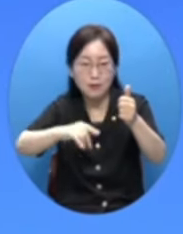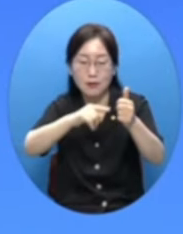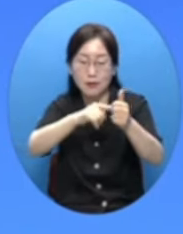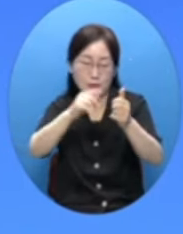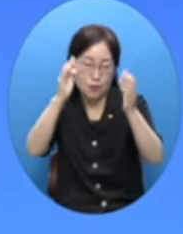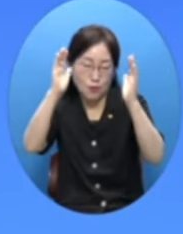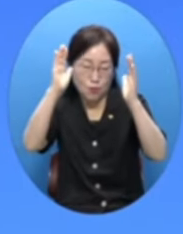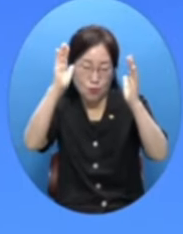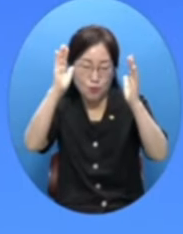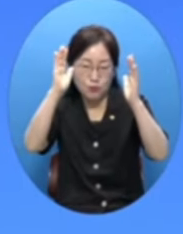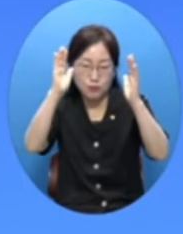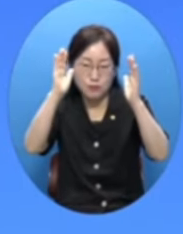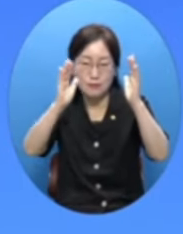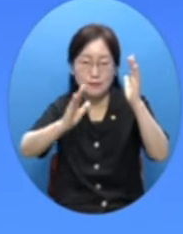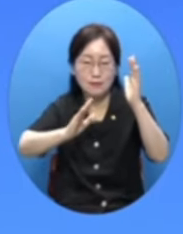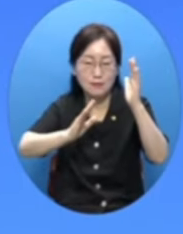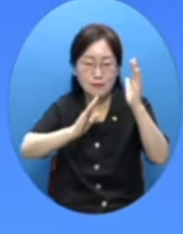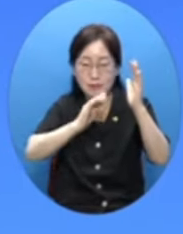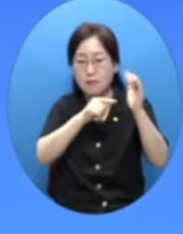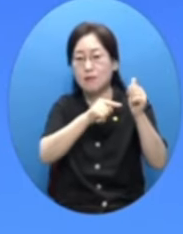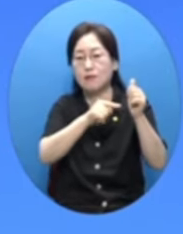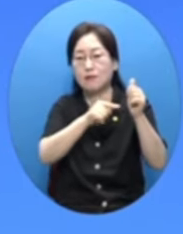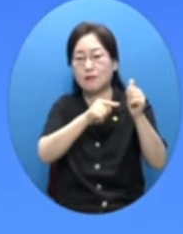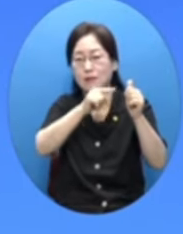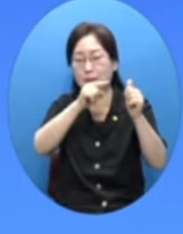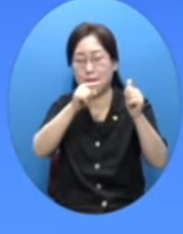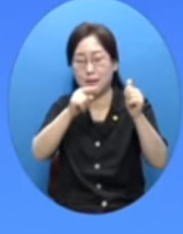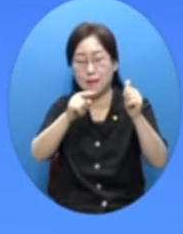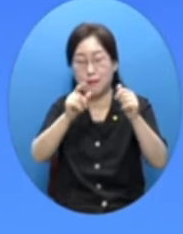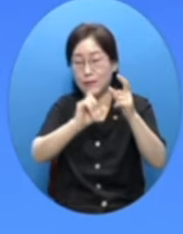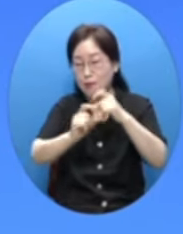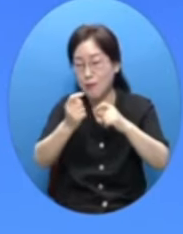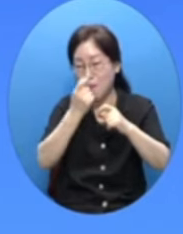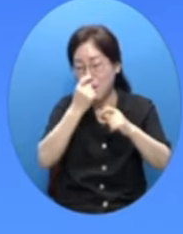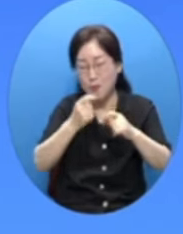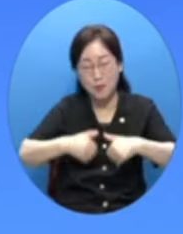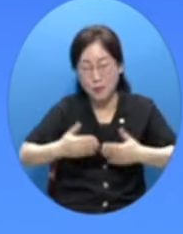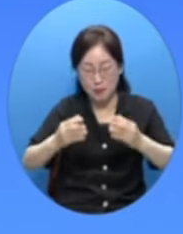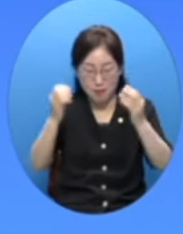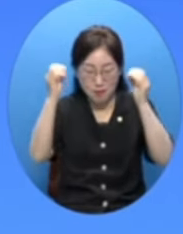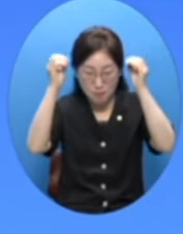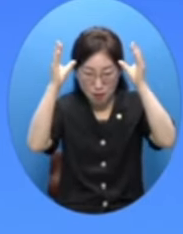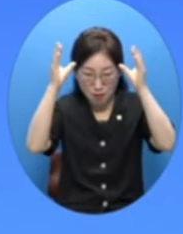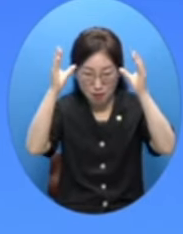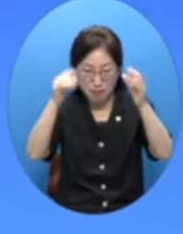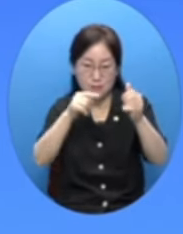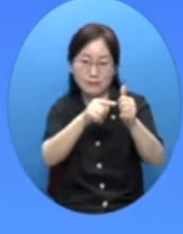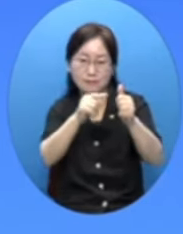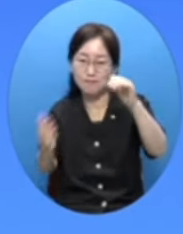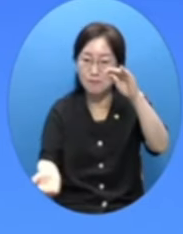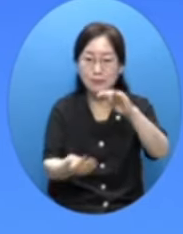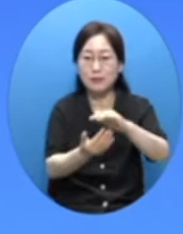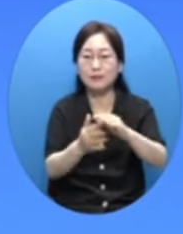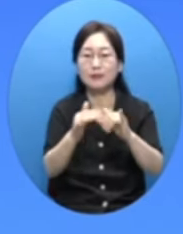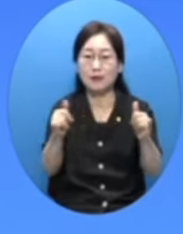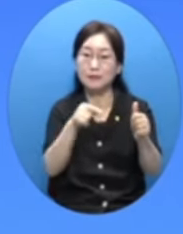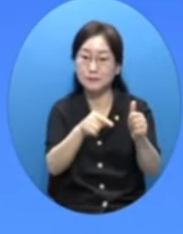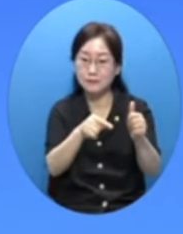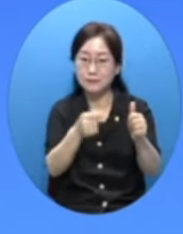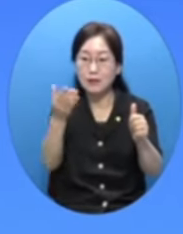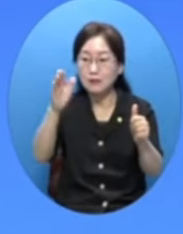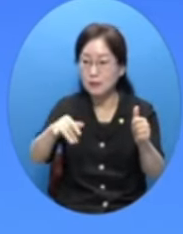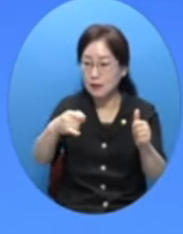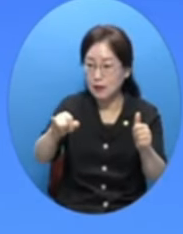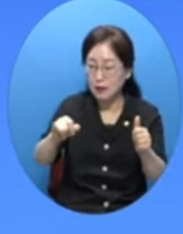학문적으로는 더 이상 더 배울 것이 없는 경지에 이르렀다고 하는 그도 딸의 죽음